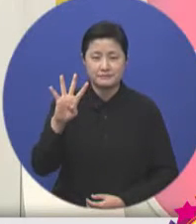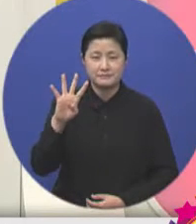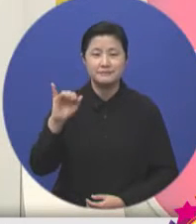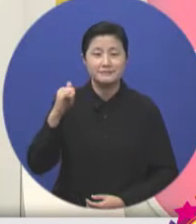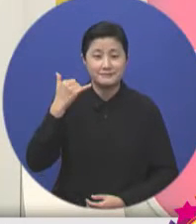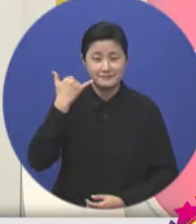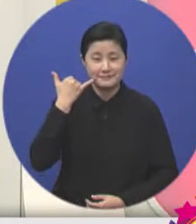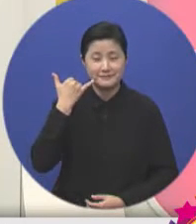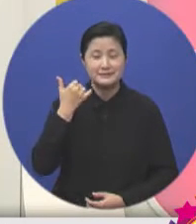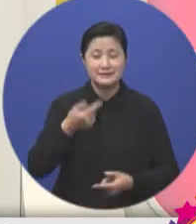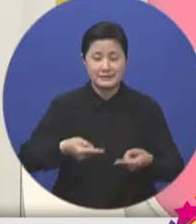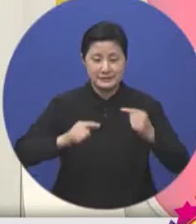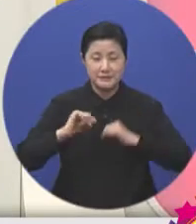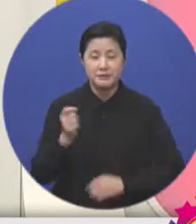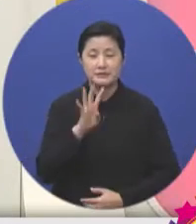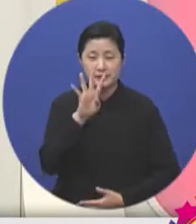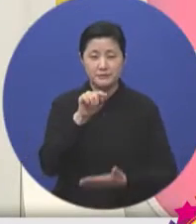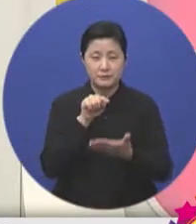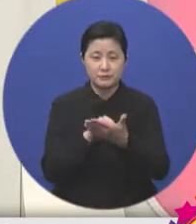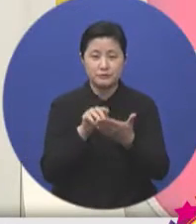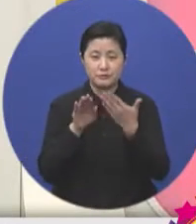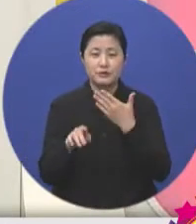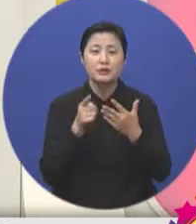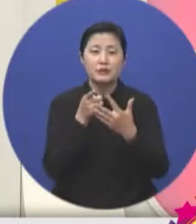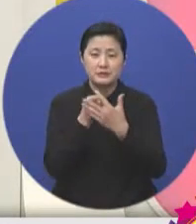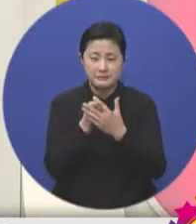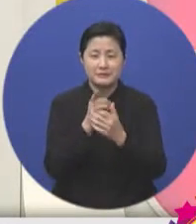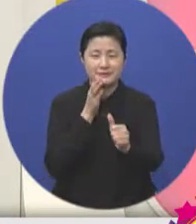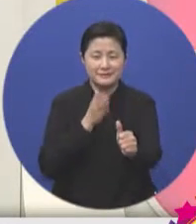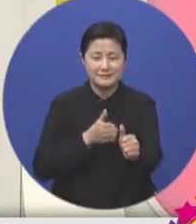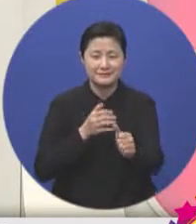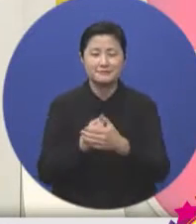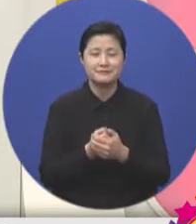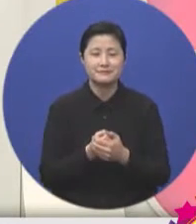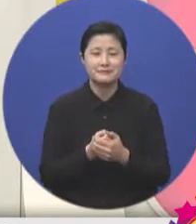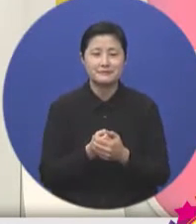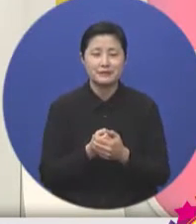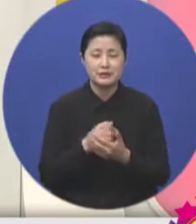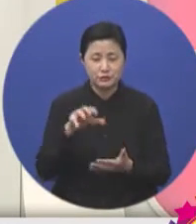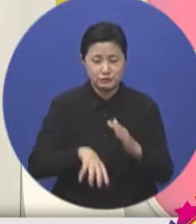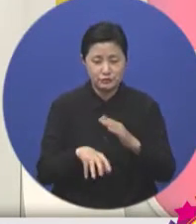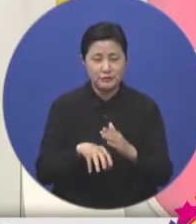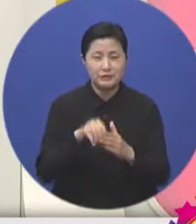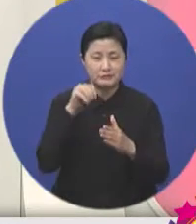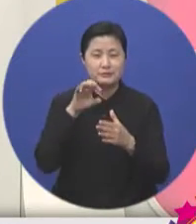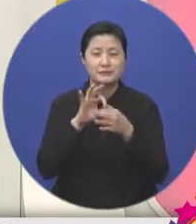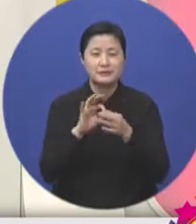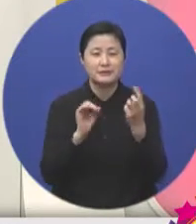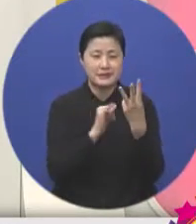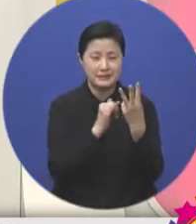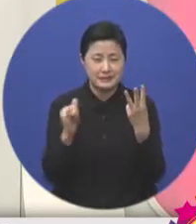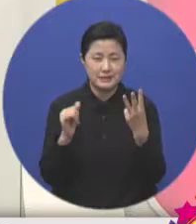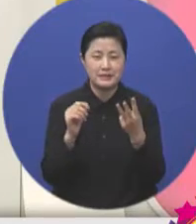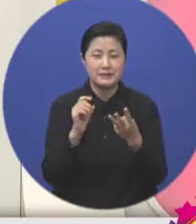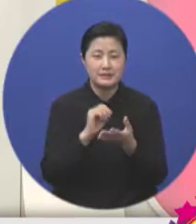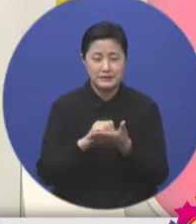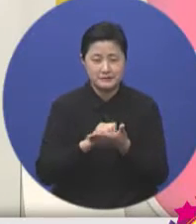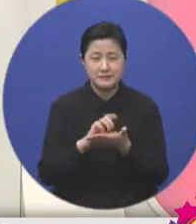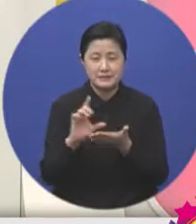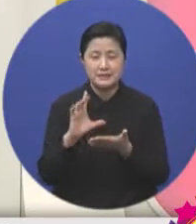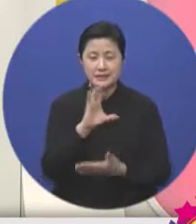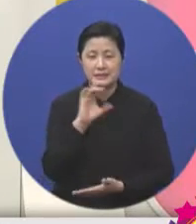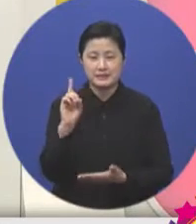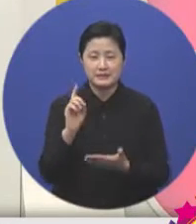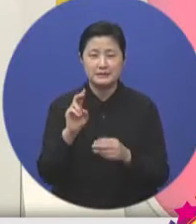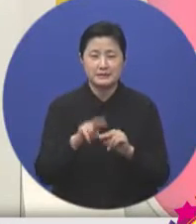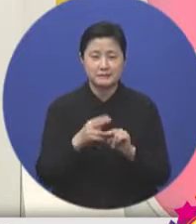ARS 060-608-1004 바로 퀴즈 참여 4번으로 정답을 맞춰주세요. 정답자 중 추첨을 통해서 세 분에게는 MC 저희들의